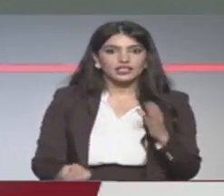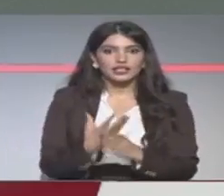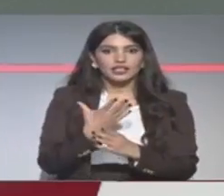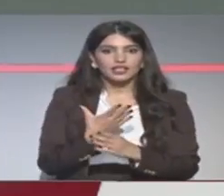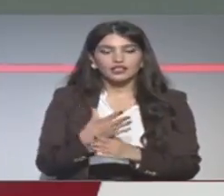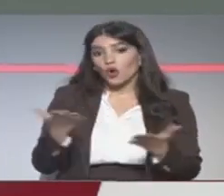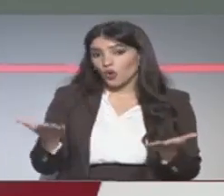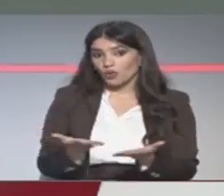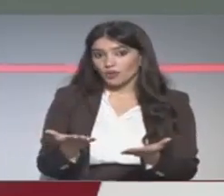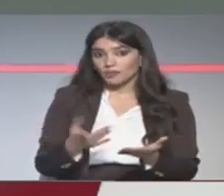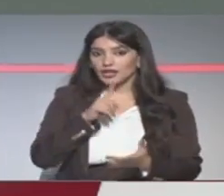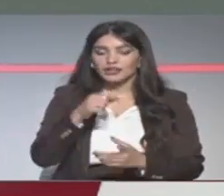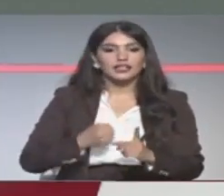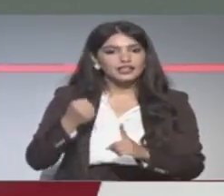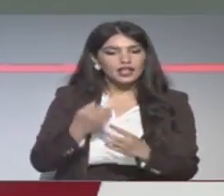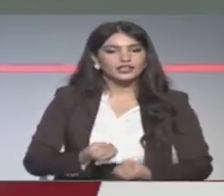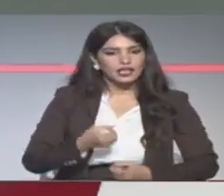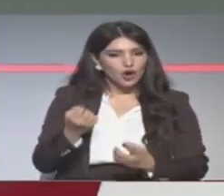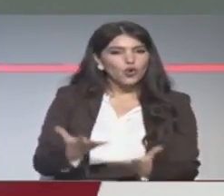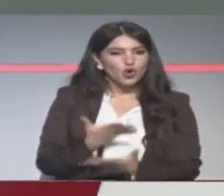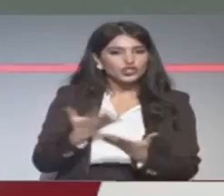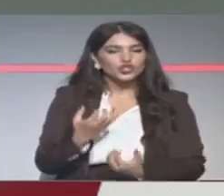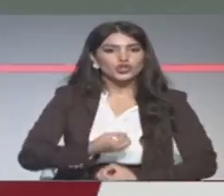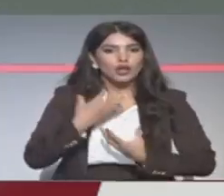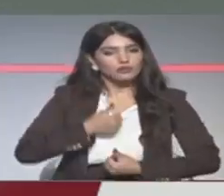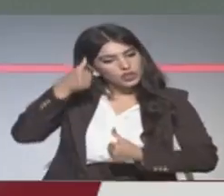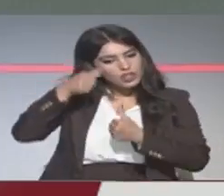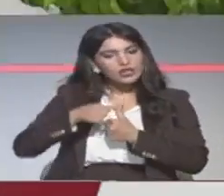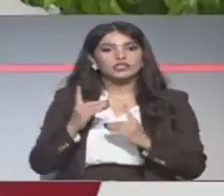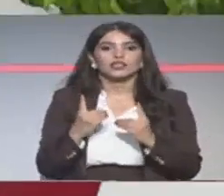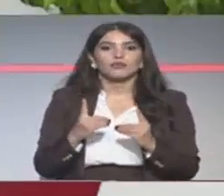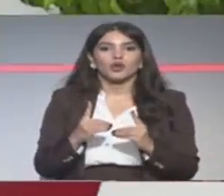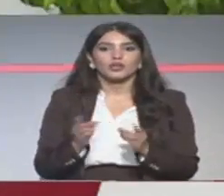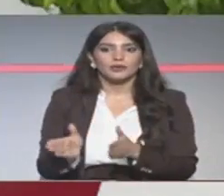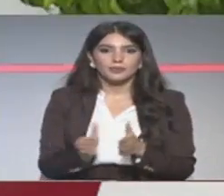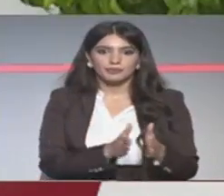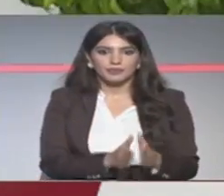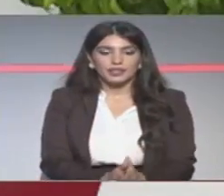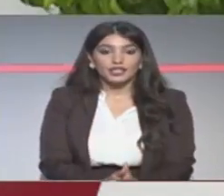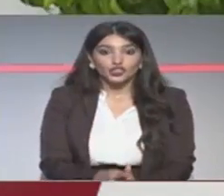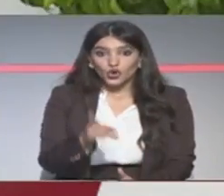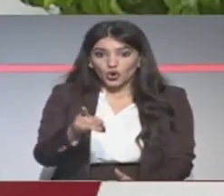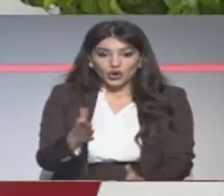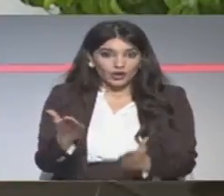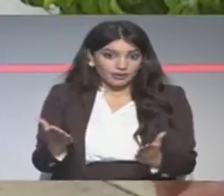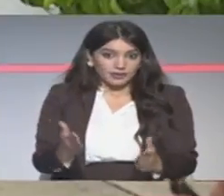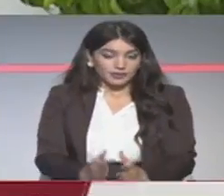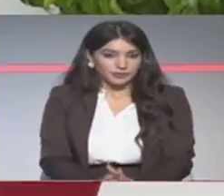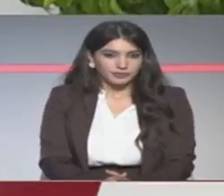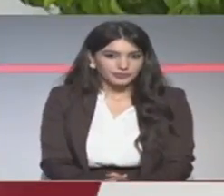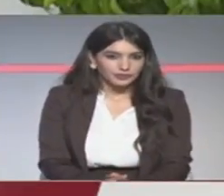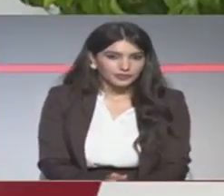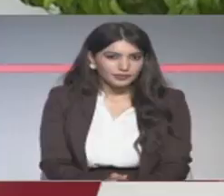على طريق تعزيز حرية التعبير وترسيخ الديمقراطية. باش تكون منصة